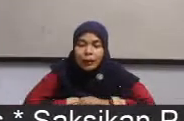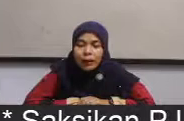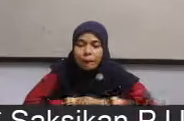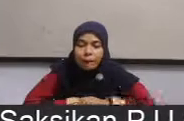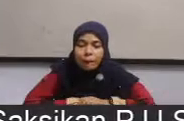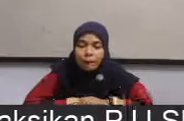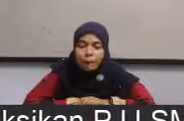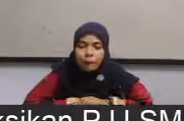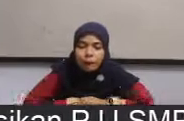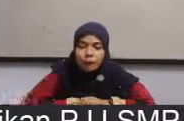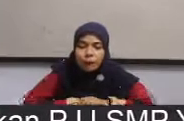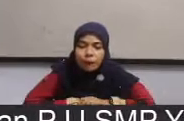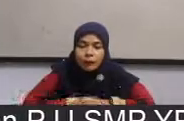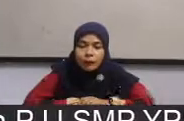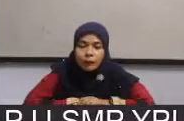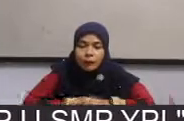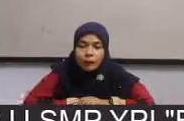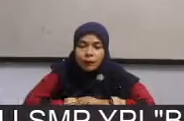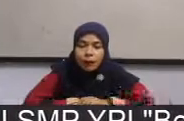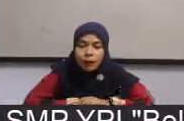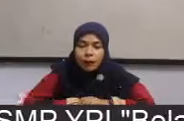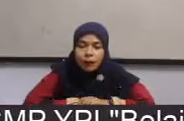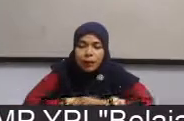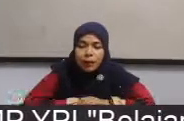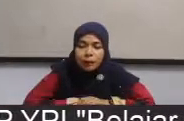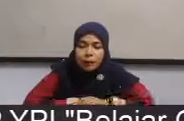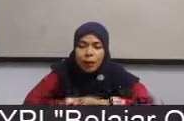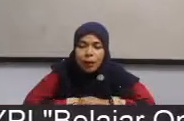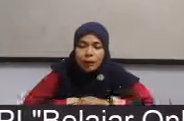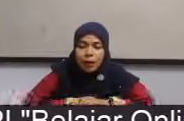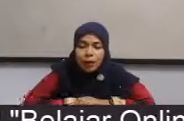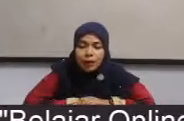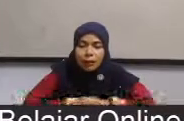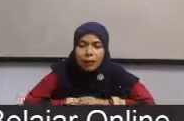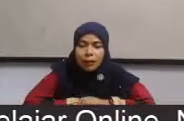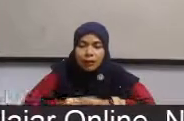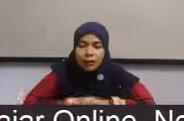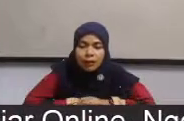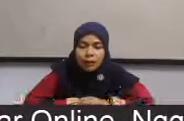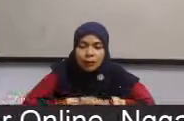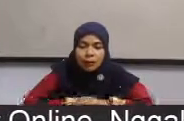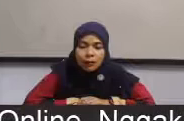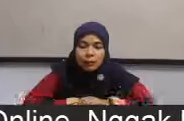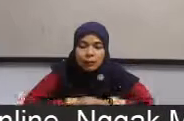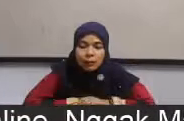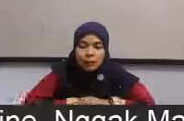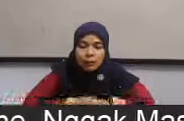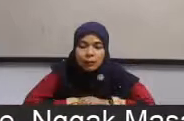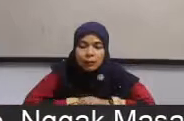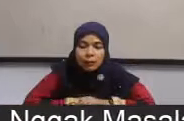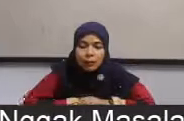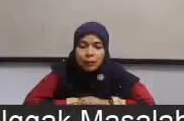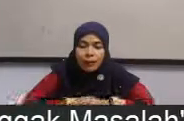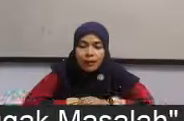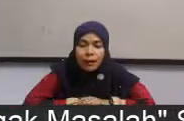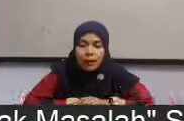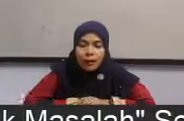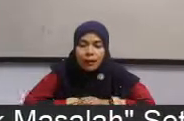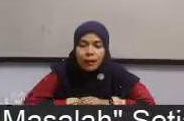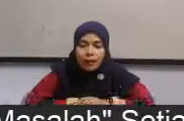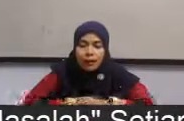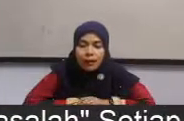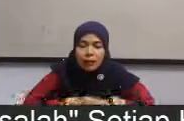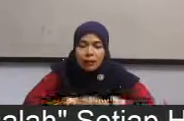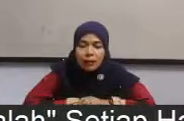1 Hai amiarny mana all my Hai apakah